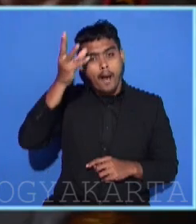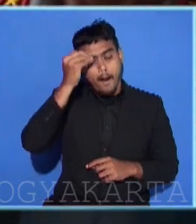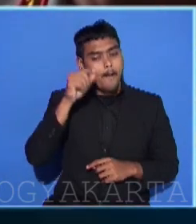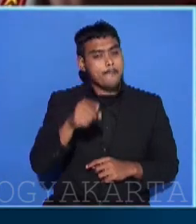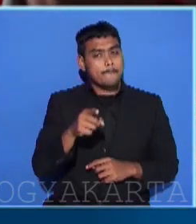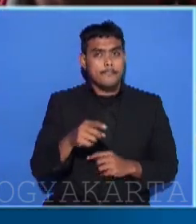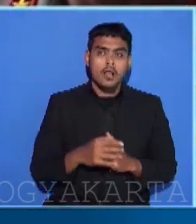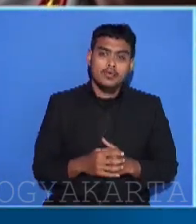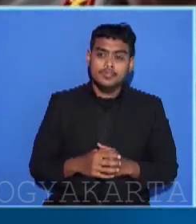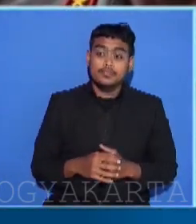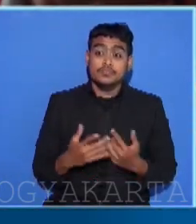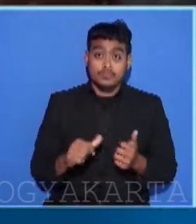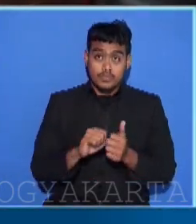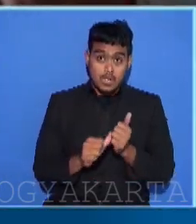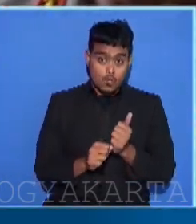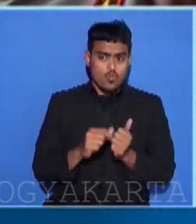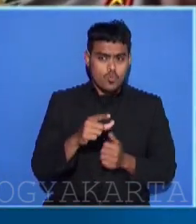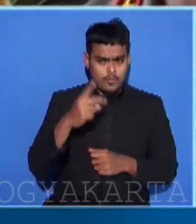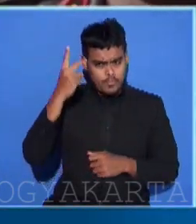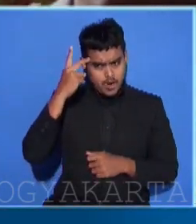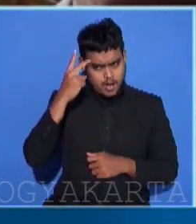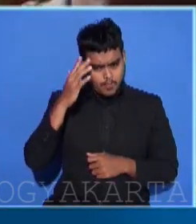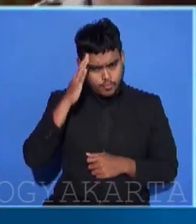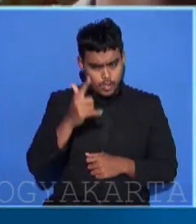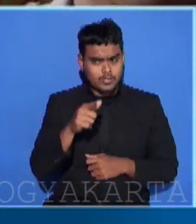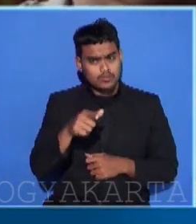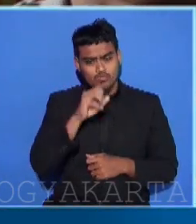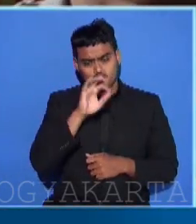Ajudan Kapolda, Pak? Ya, saya kira terkait dengan masalah